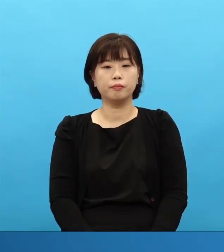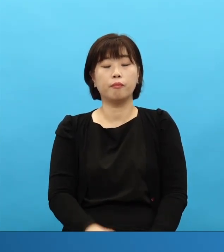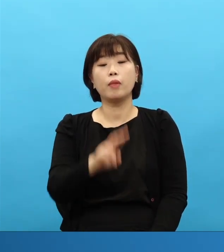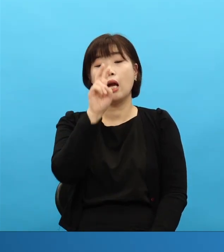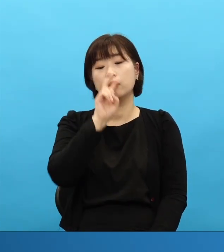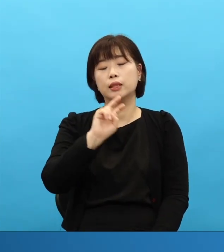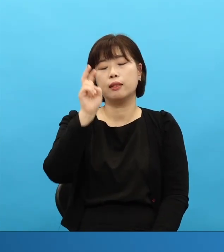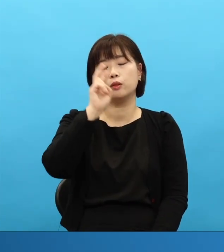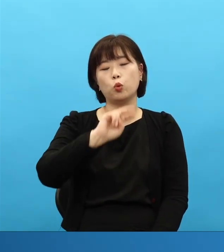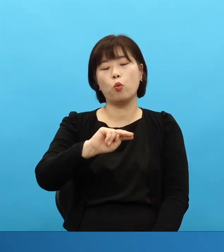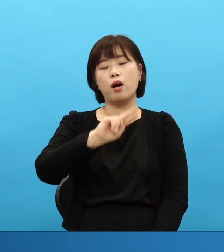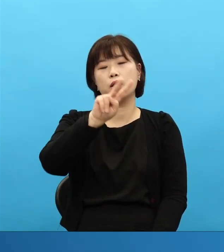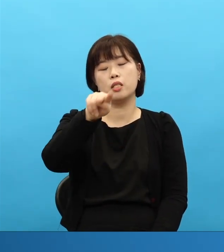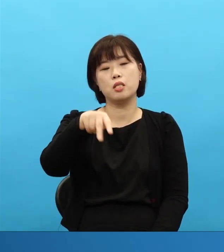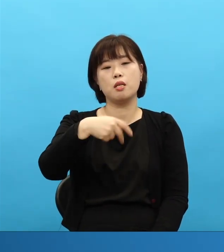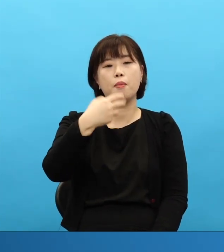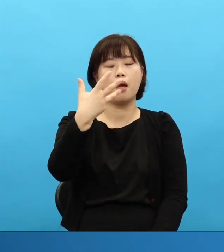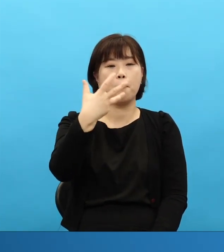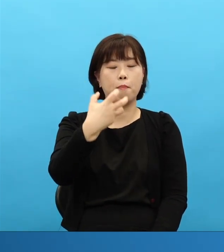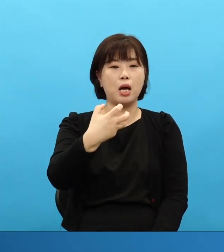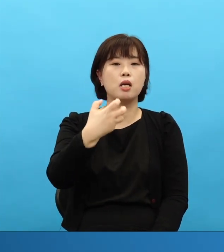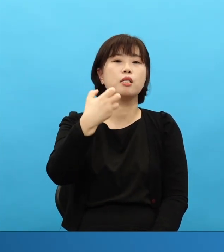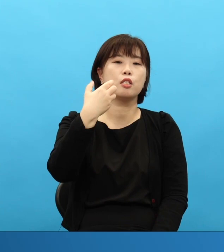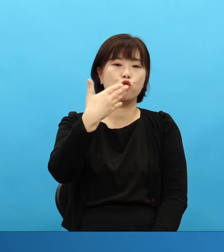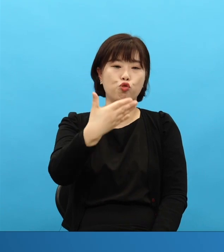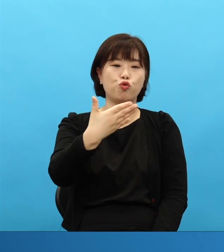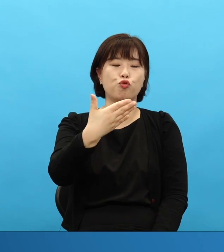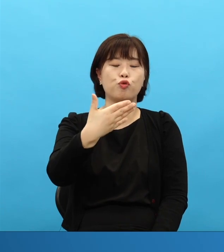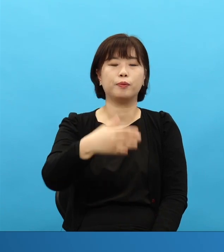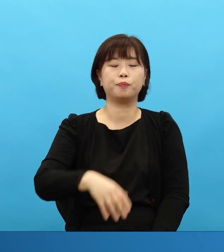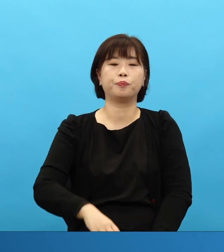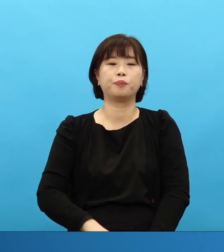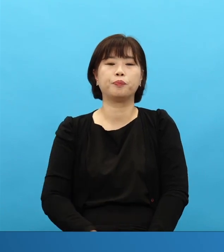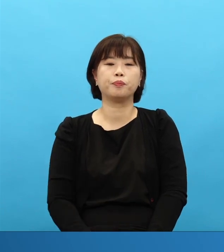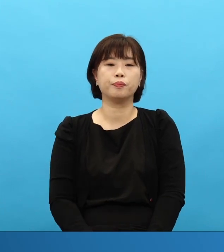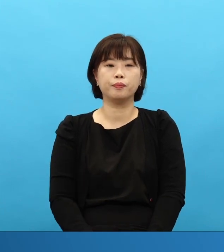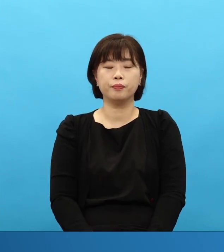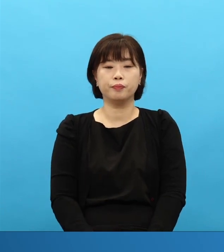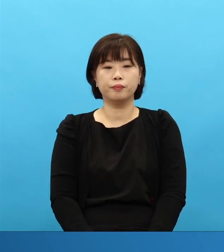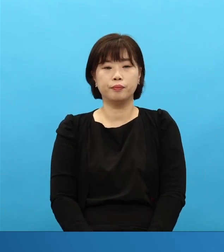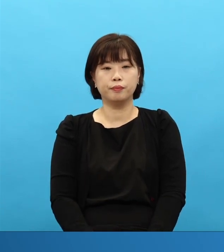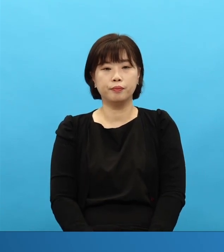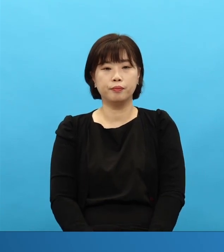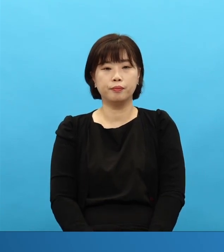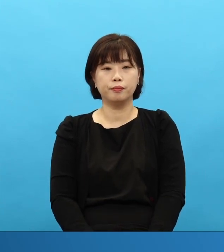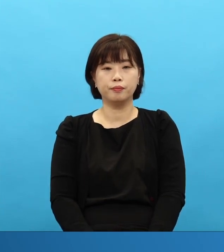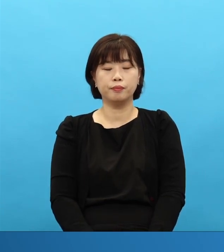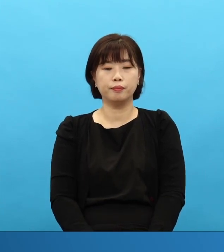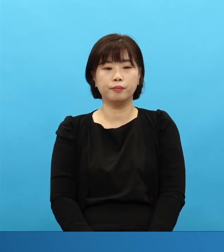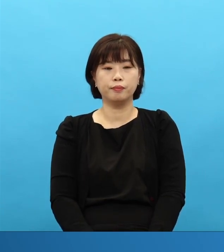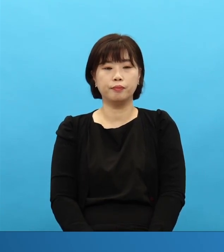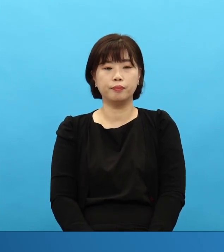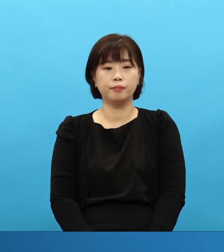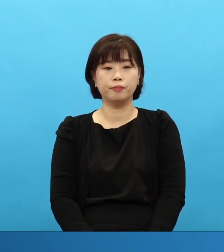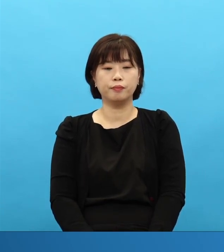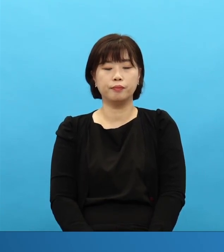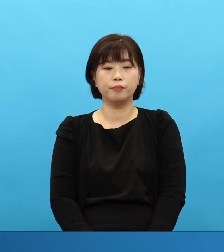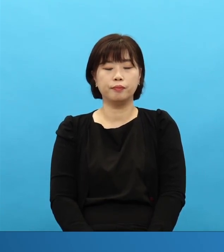찬송가 289장 주 예수 내 마음에 들어와 찬양하시면서 핵심 헌금 하나님께 드리겠습니다. Let's praise hymn number